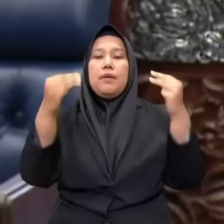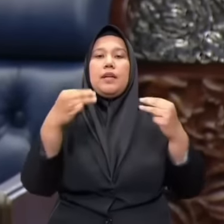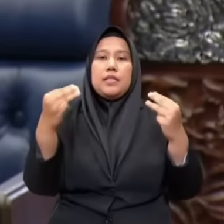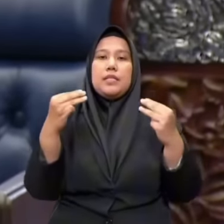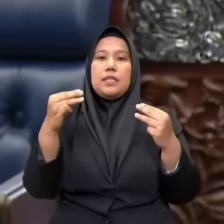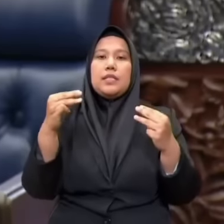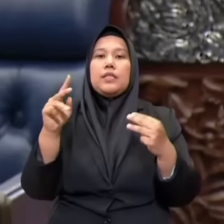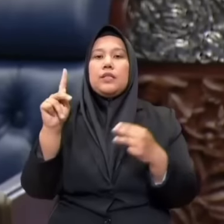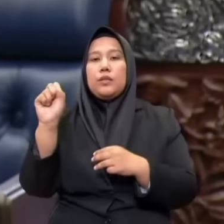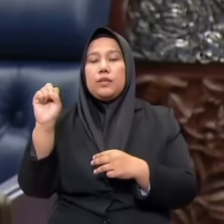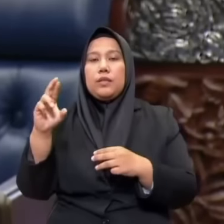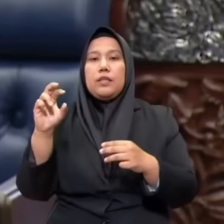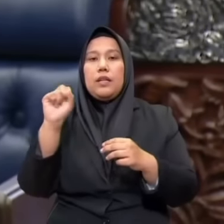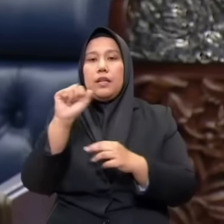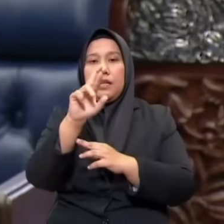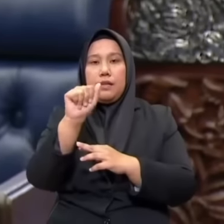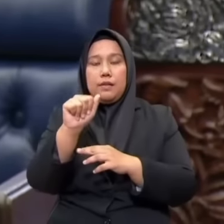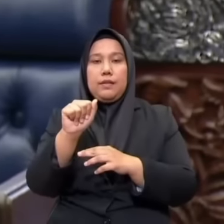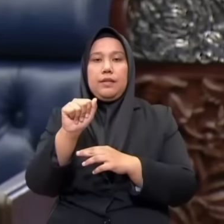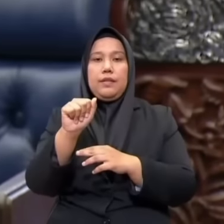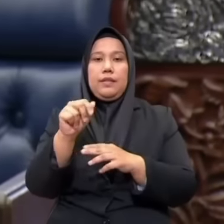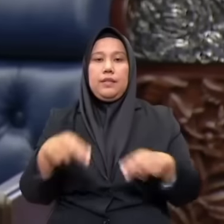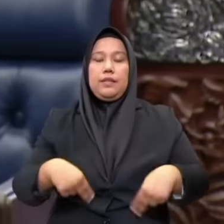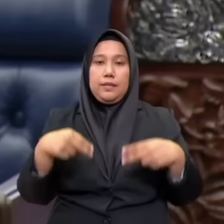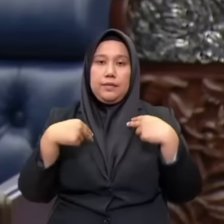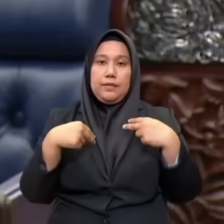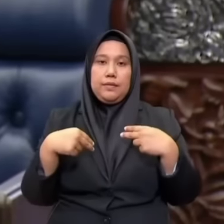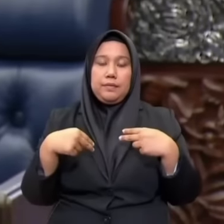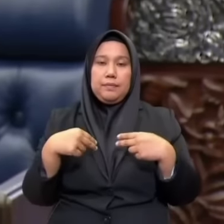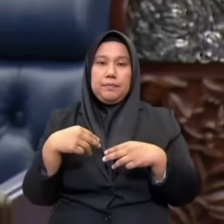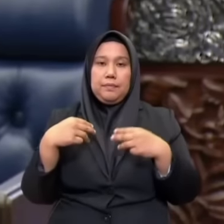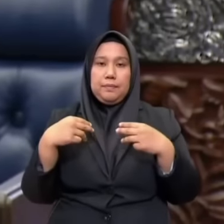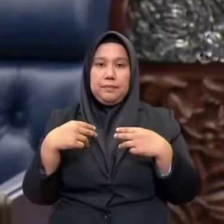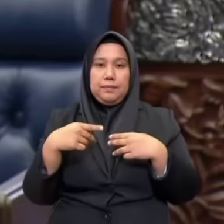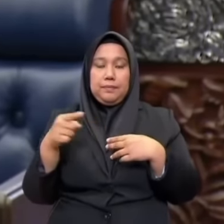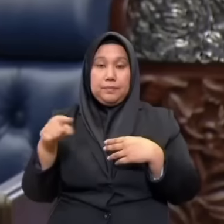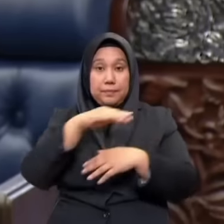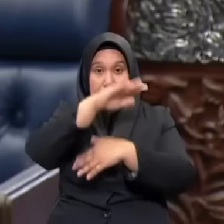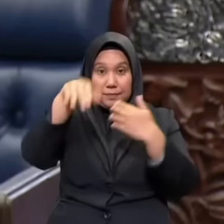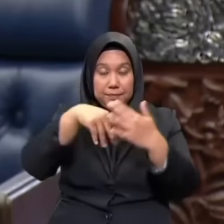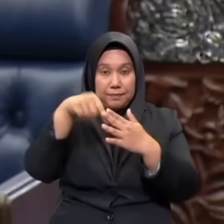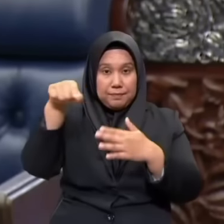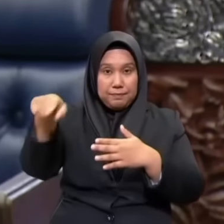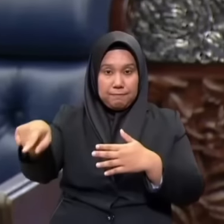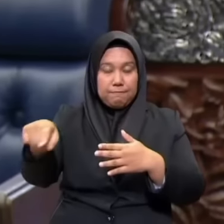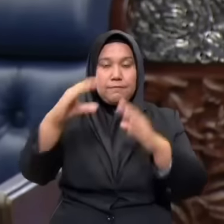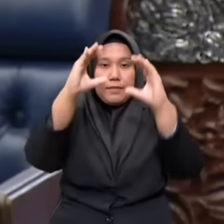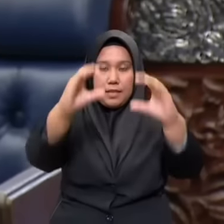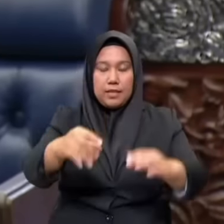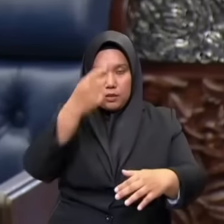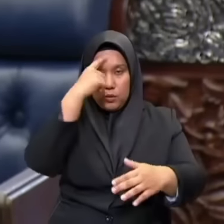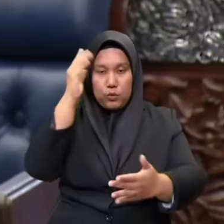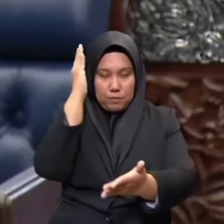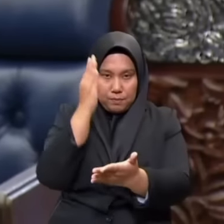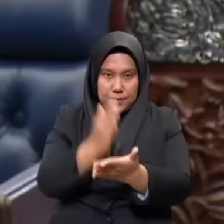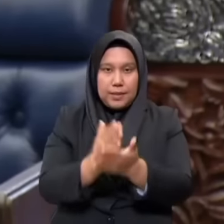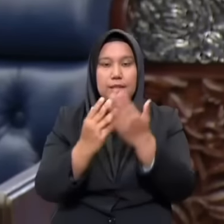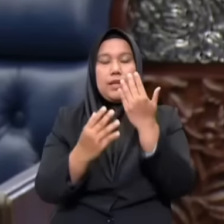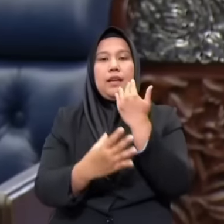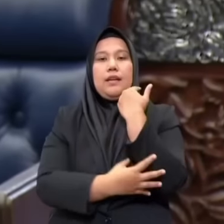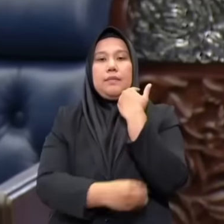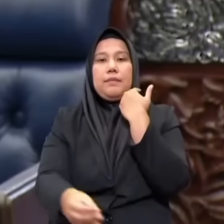Majlis Sosial Negara, supaya semua platform ini dimanfaatkan sebagai medium untuk menotahkan kemiskinan. Dan